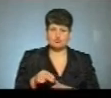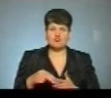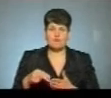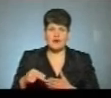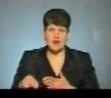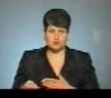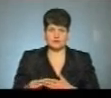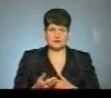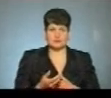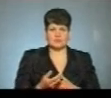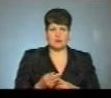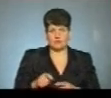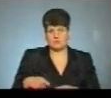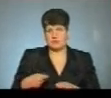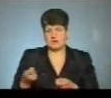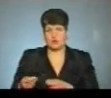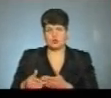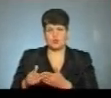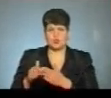купляють продукти і приносять їм додому.